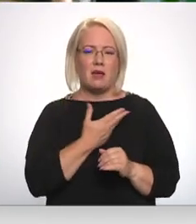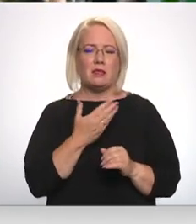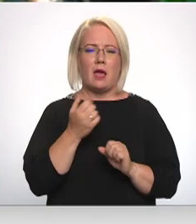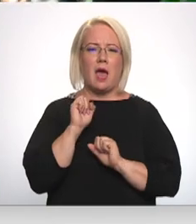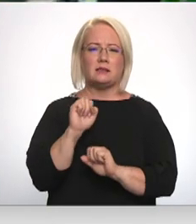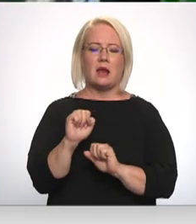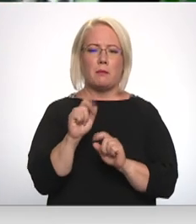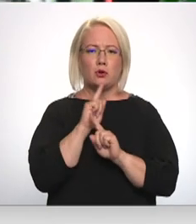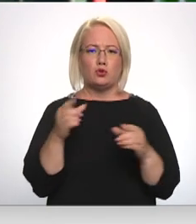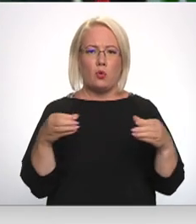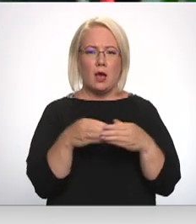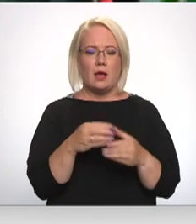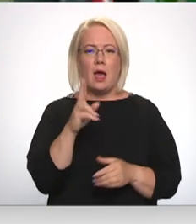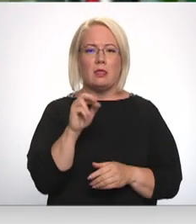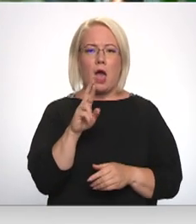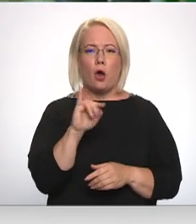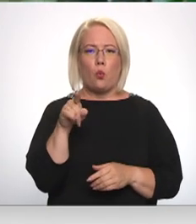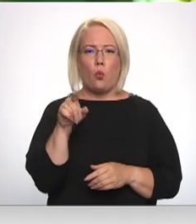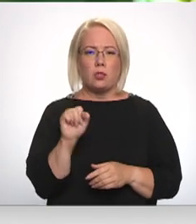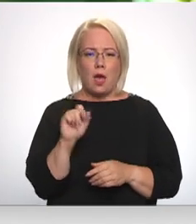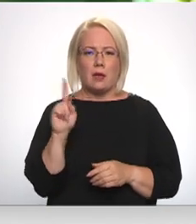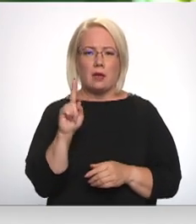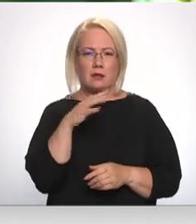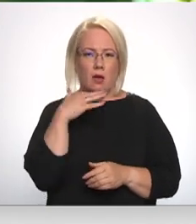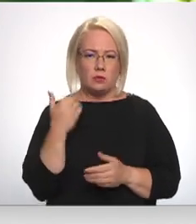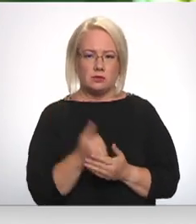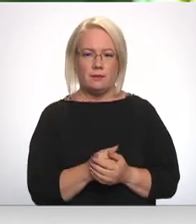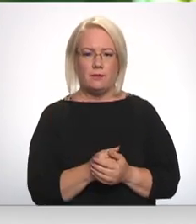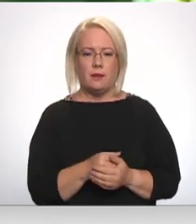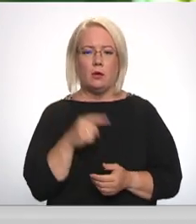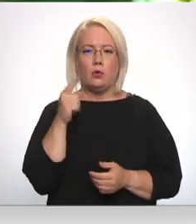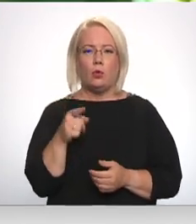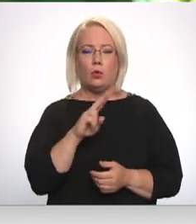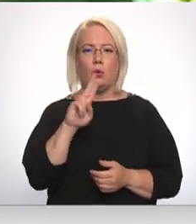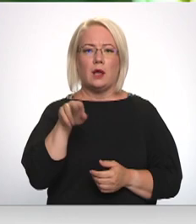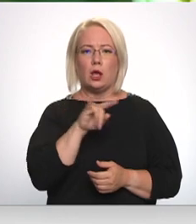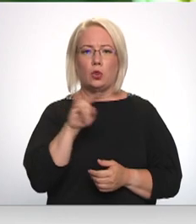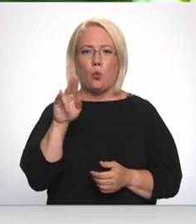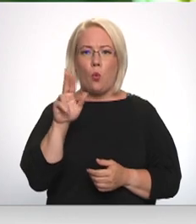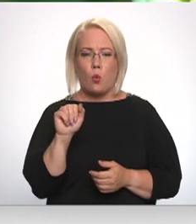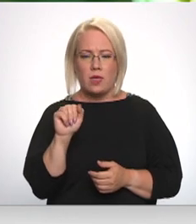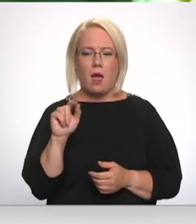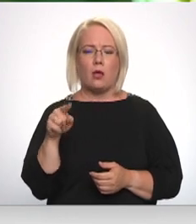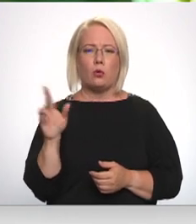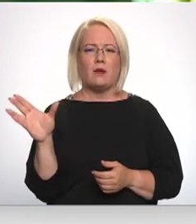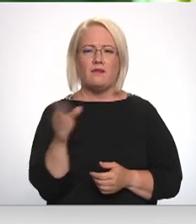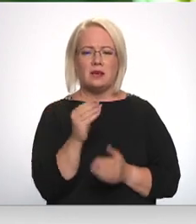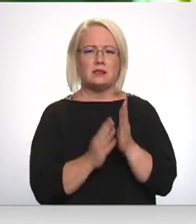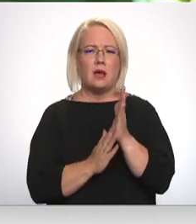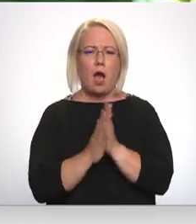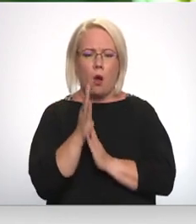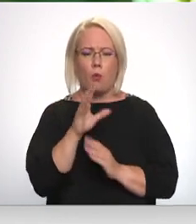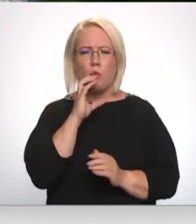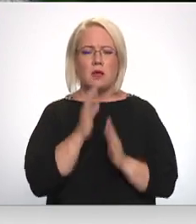sugām, kas, piemēram, Narūtas upē ir biezā upes pērlene. Tur, kur ir dīvuņa, tur, protams, augs viss, kas īsasiejās, visi ūdens